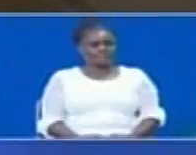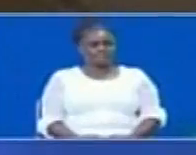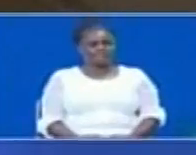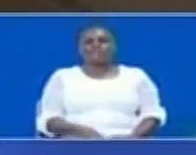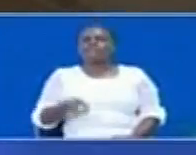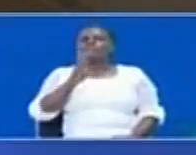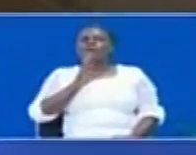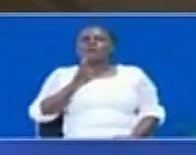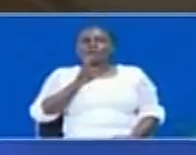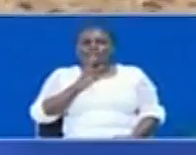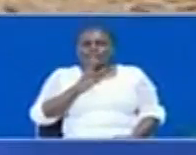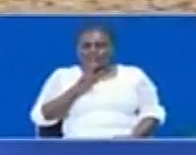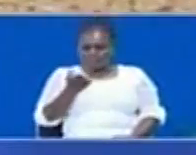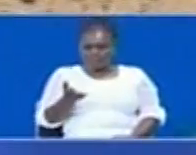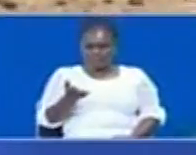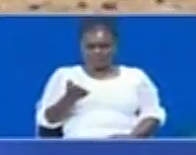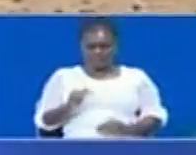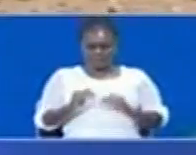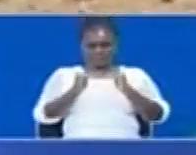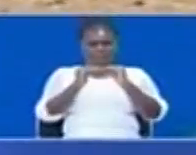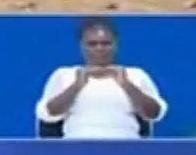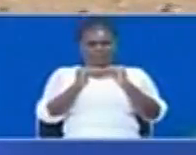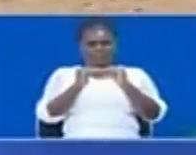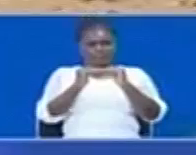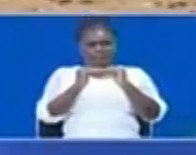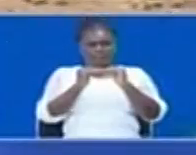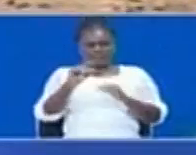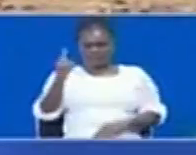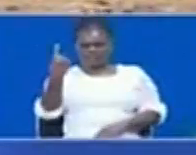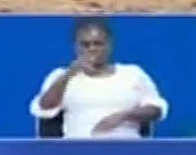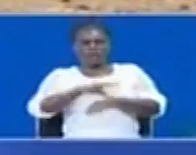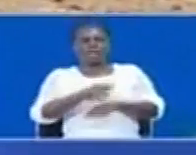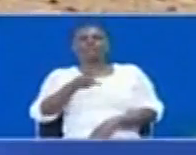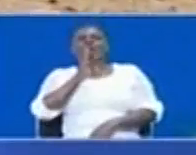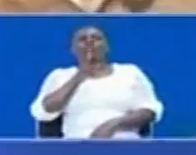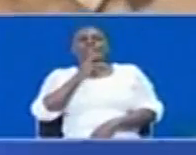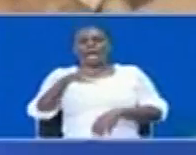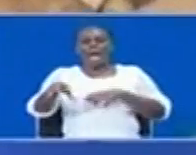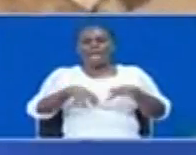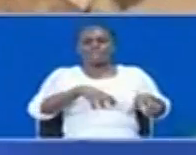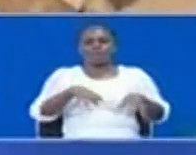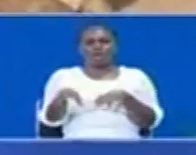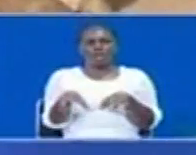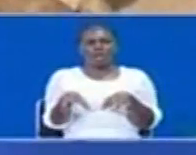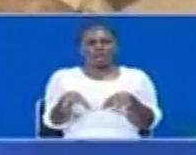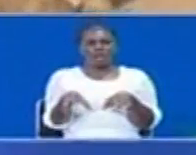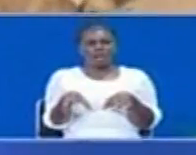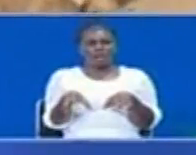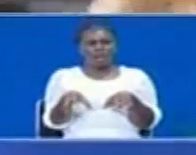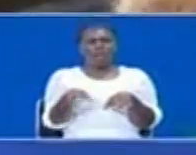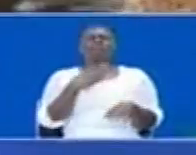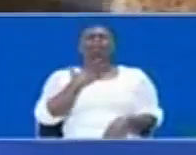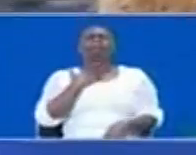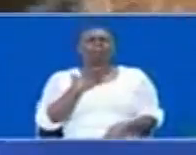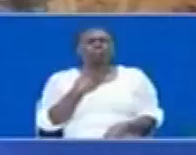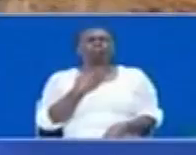Maji yanapofika kiasi cha wastani, wa kwanza kupata maji ni mifugo. Kiu